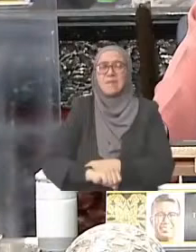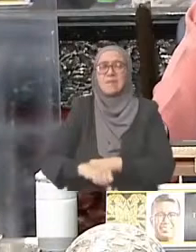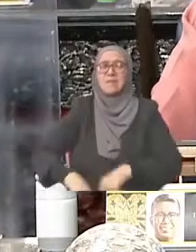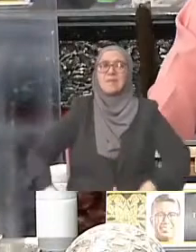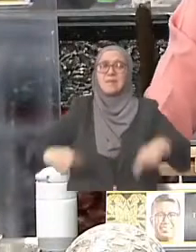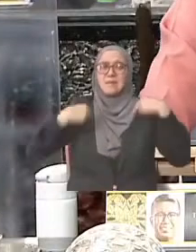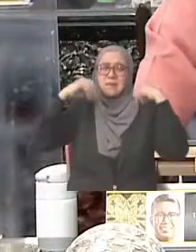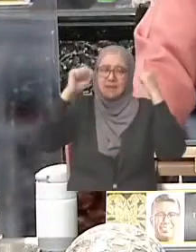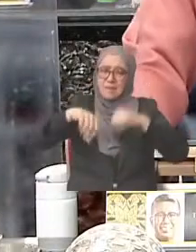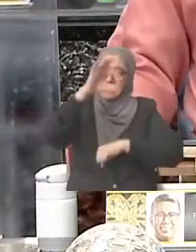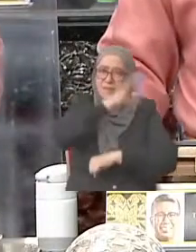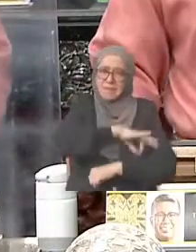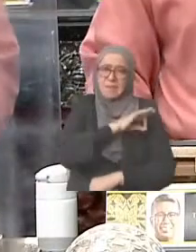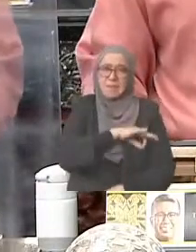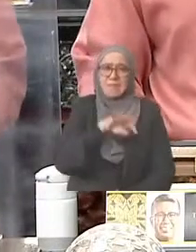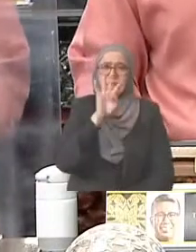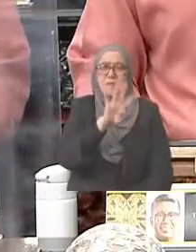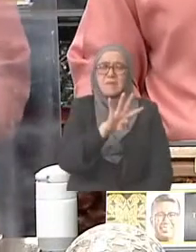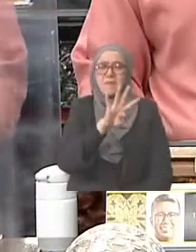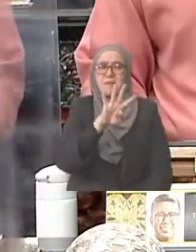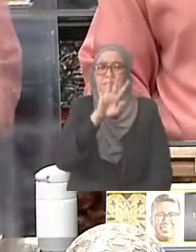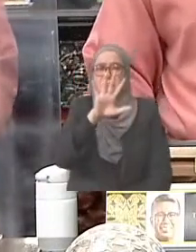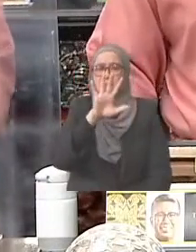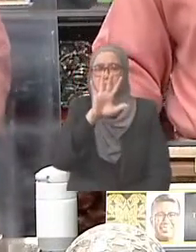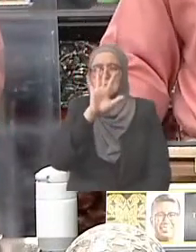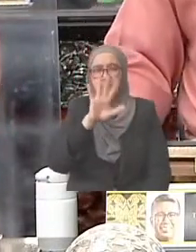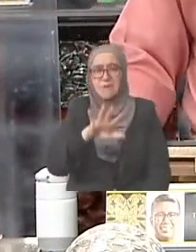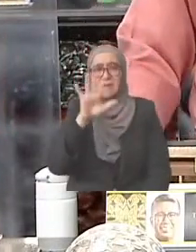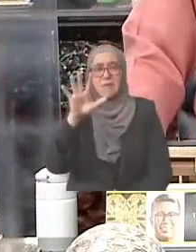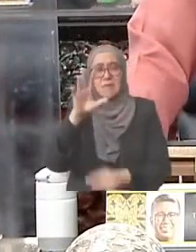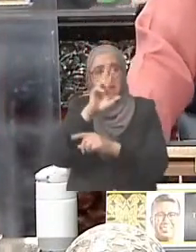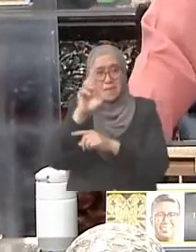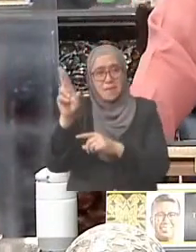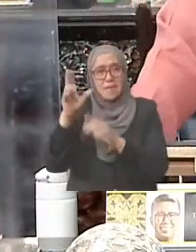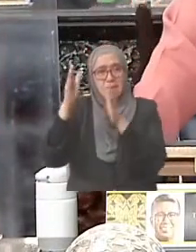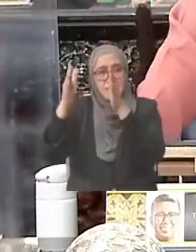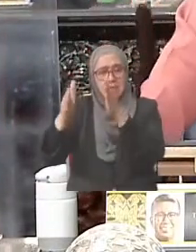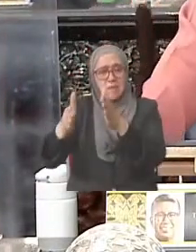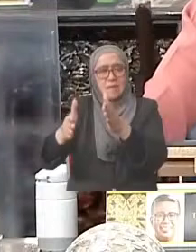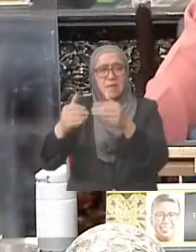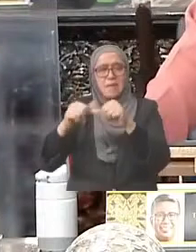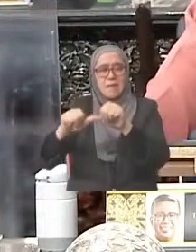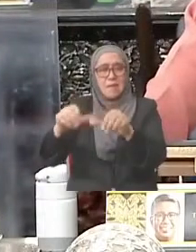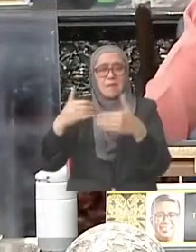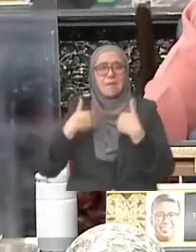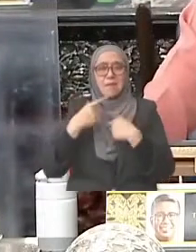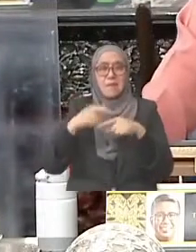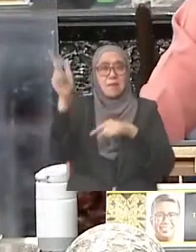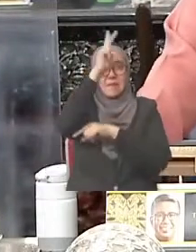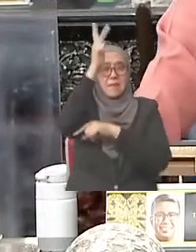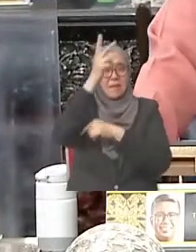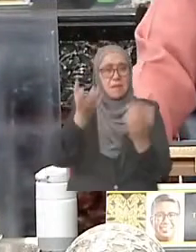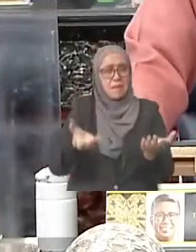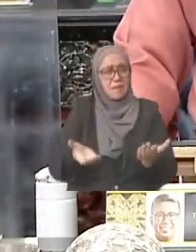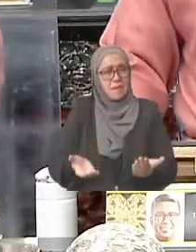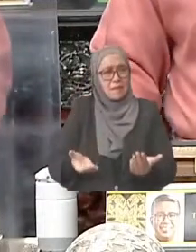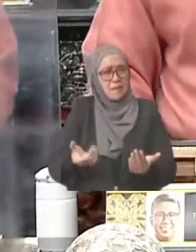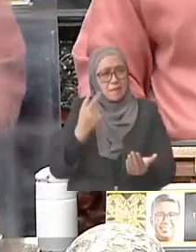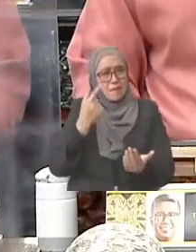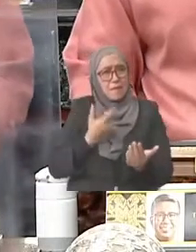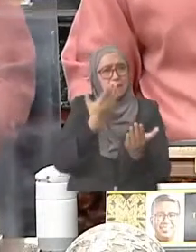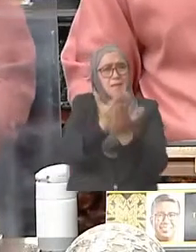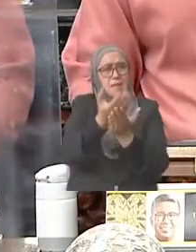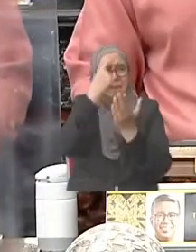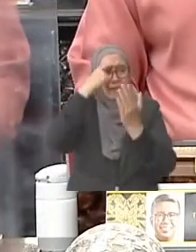400.000 penyebab AIDS di aja dengan peningkatan ini kerajaan juga bercadang meningkatkan cycling gaji yang di insurance kan